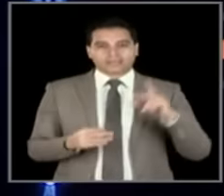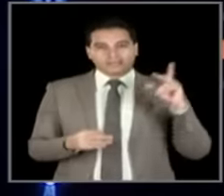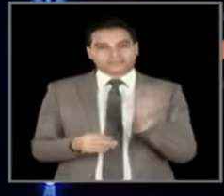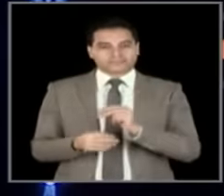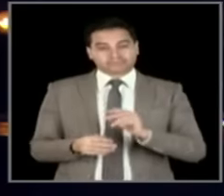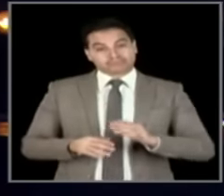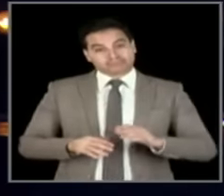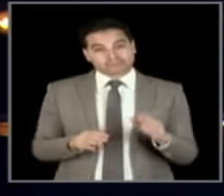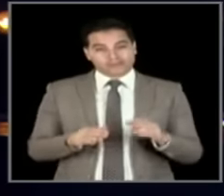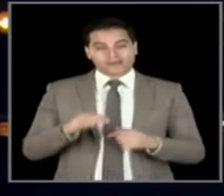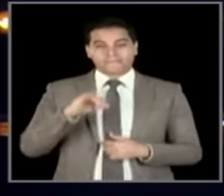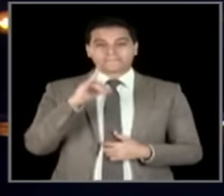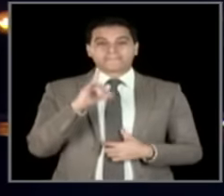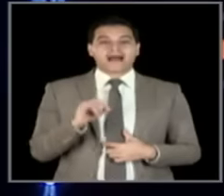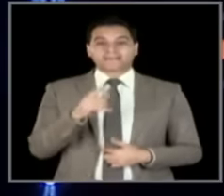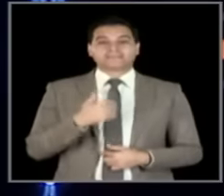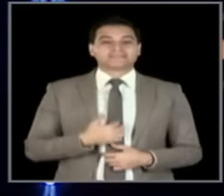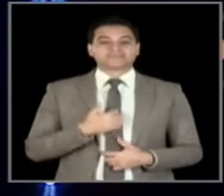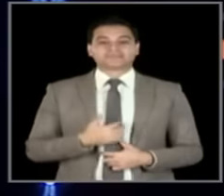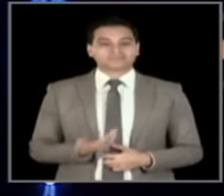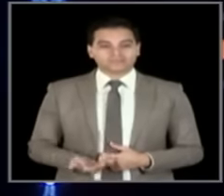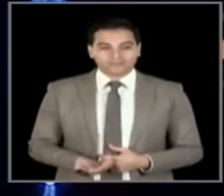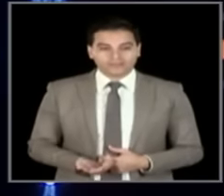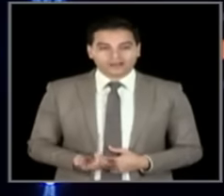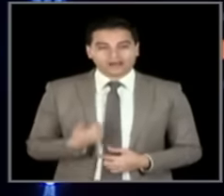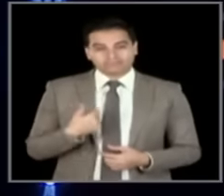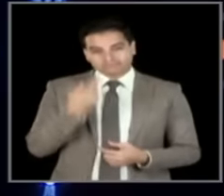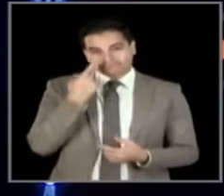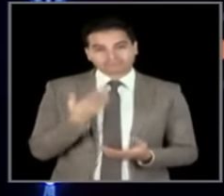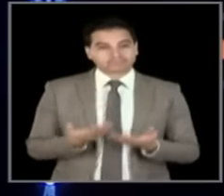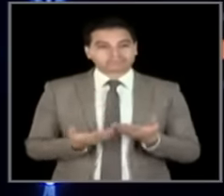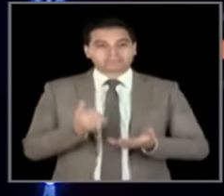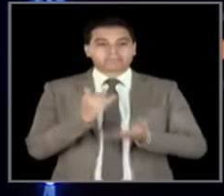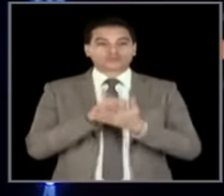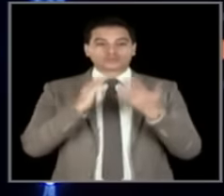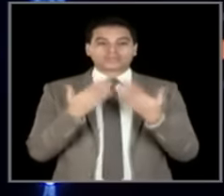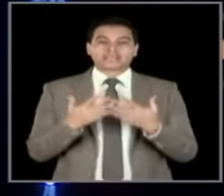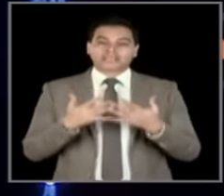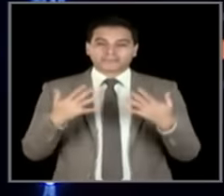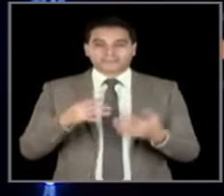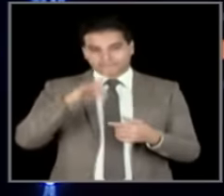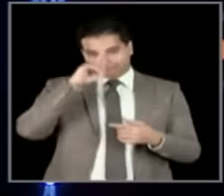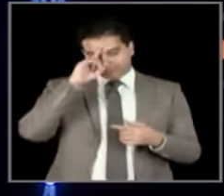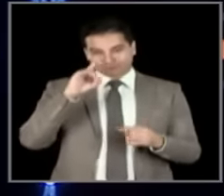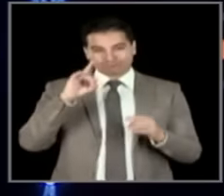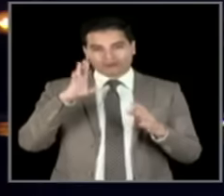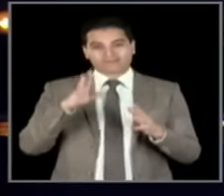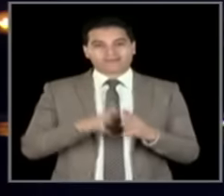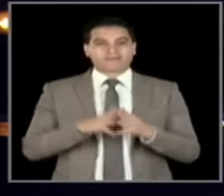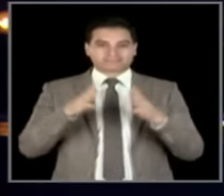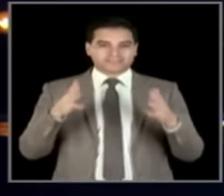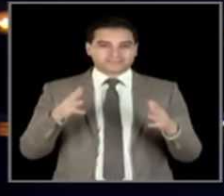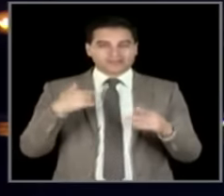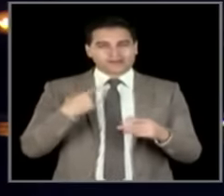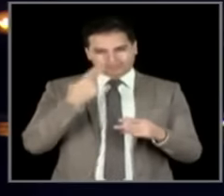رب مريم احساسك ايه يعني مسؤوليه زياده شويه بس ان شاء الله خير طبعا في اختلاف